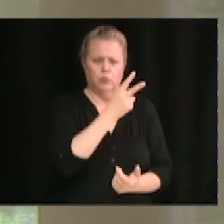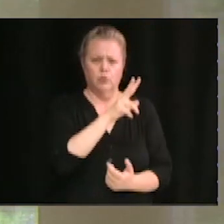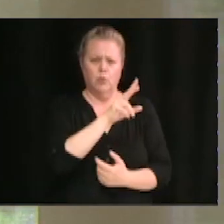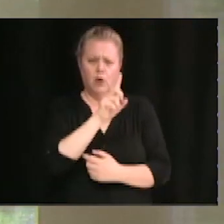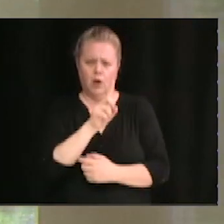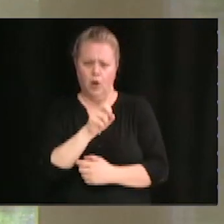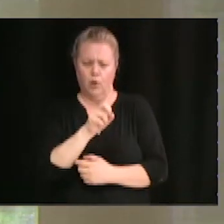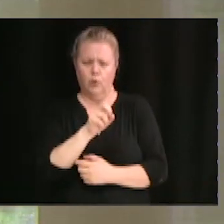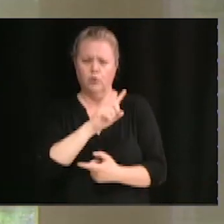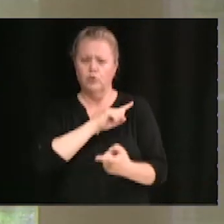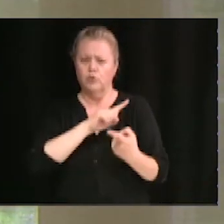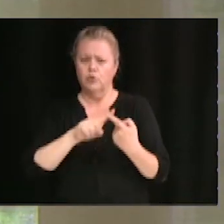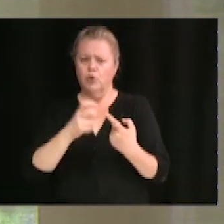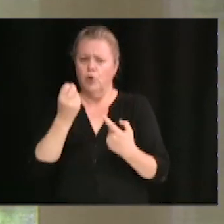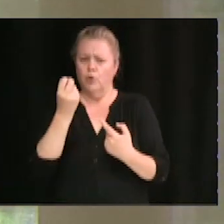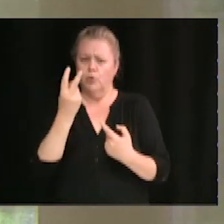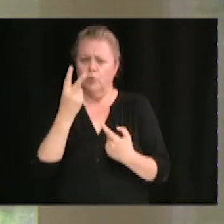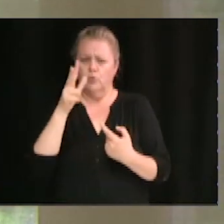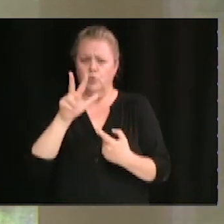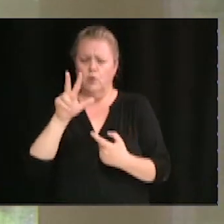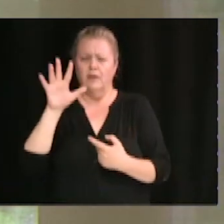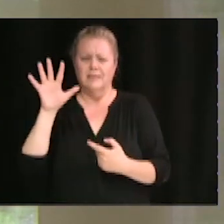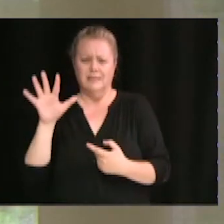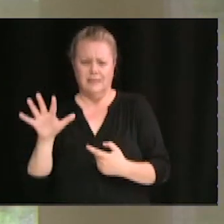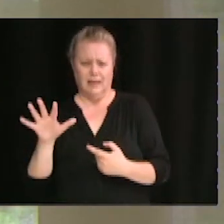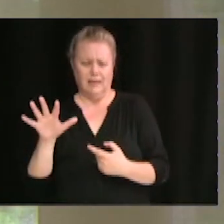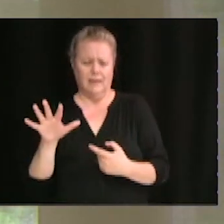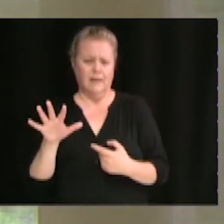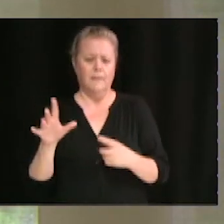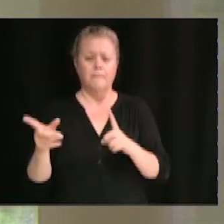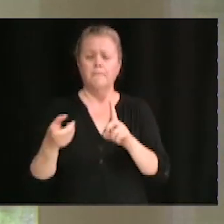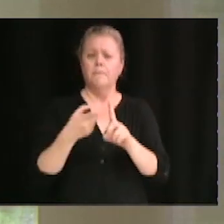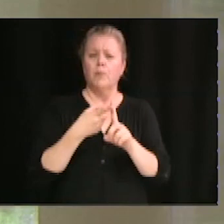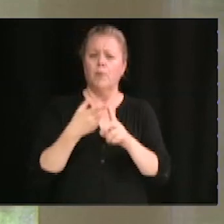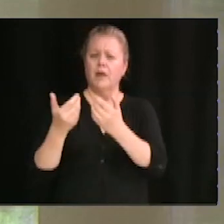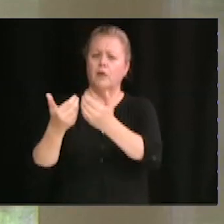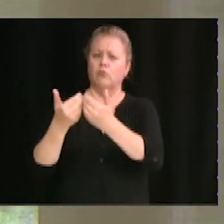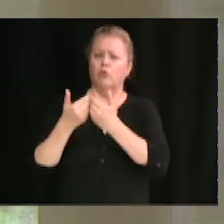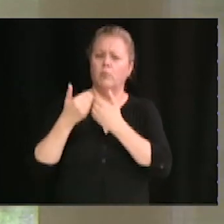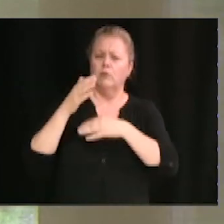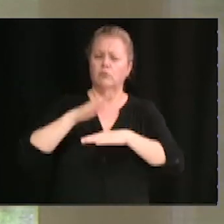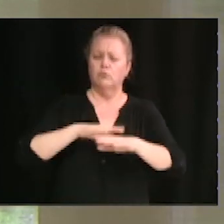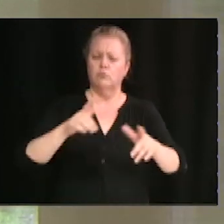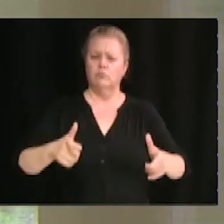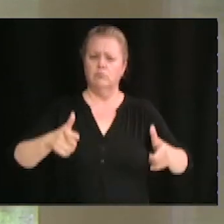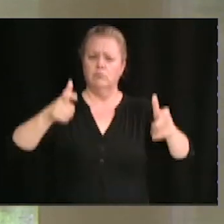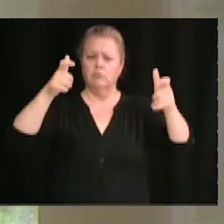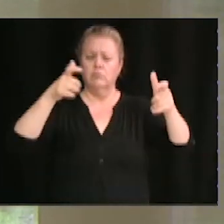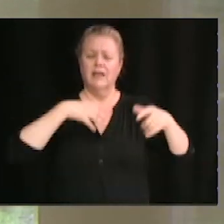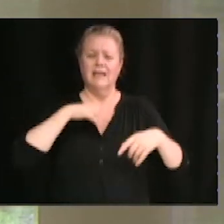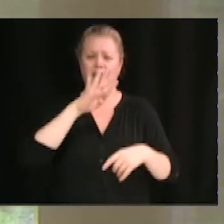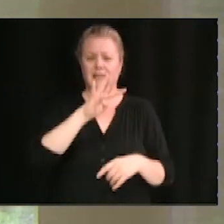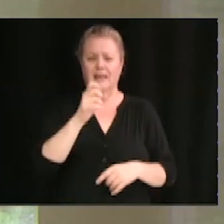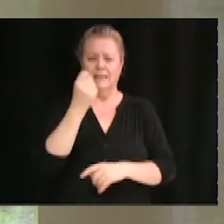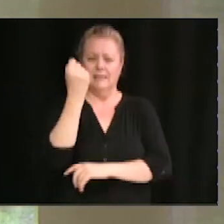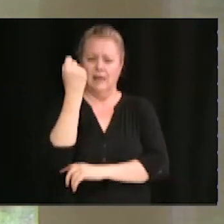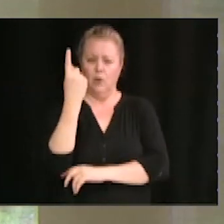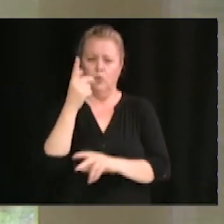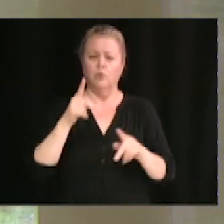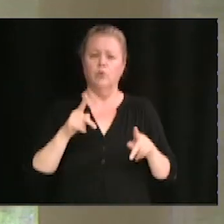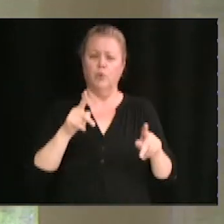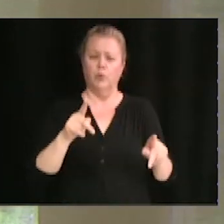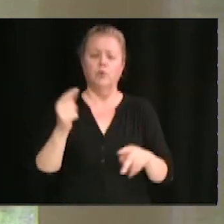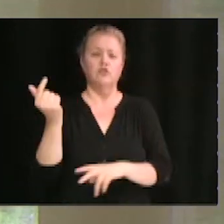.3.5 avec la première demande de dérogation mineure concernant l'immeuble situé au numéro 411, rue